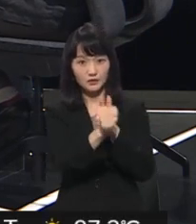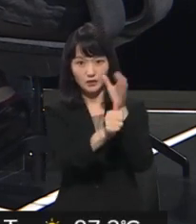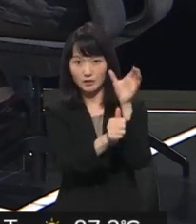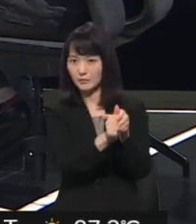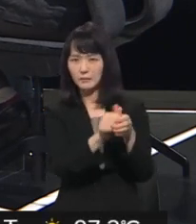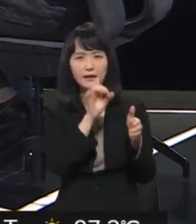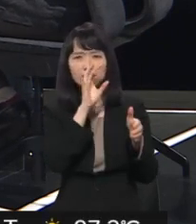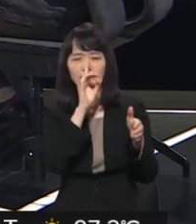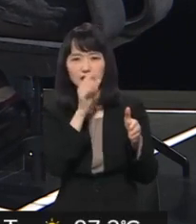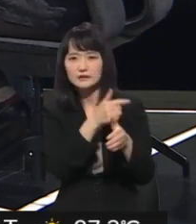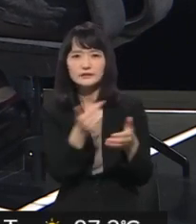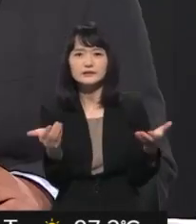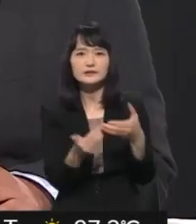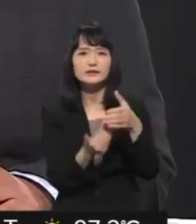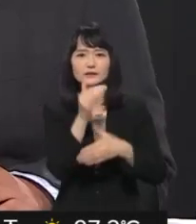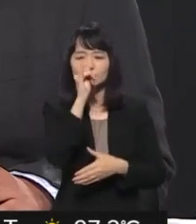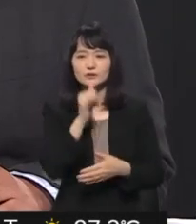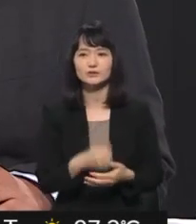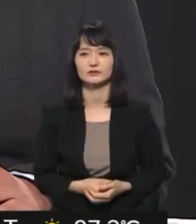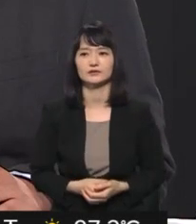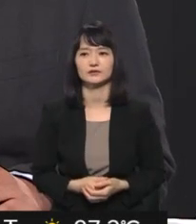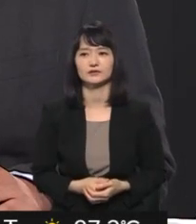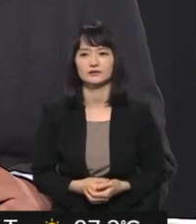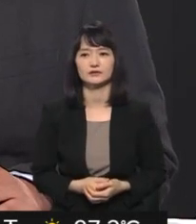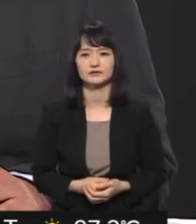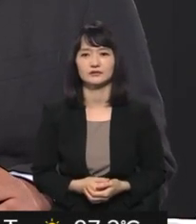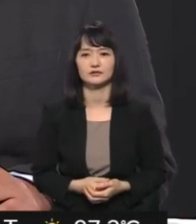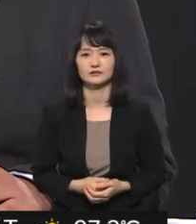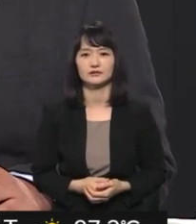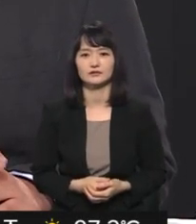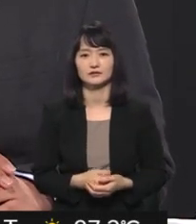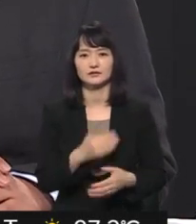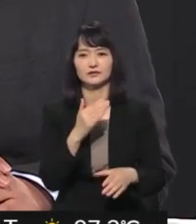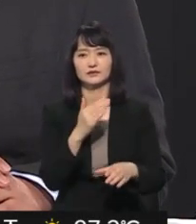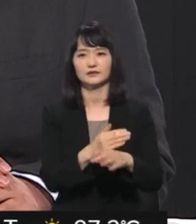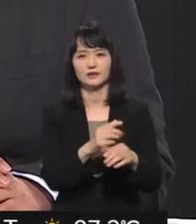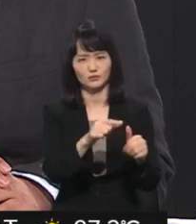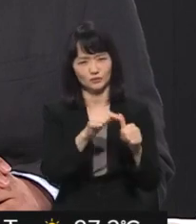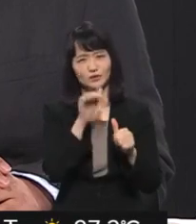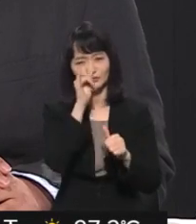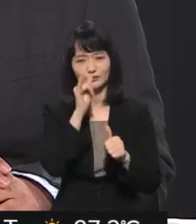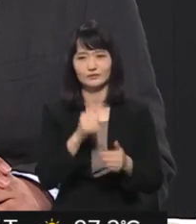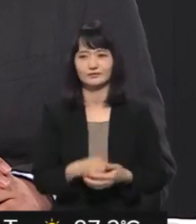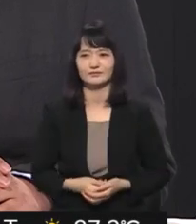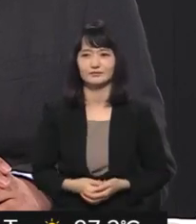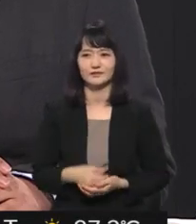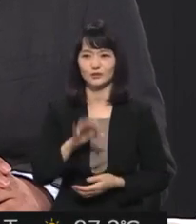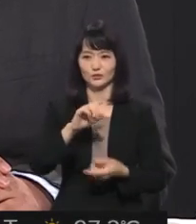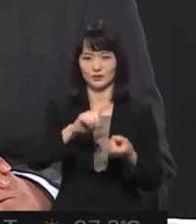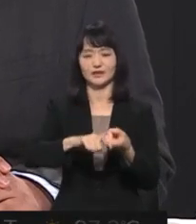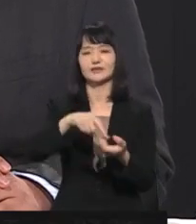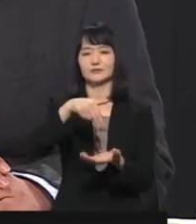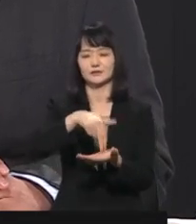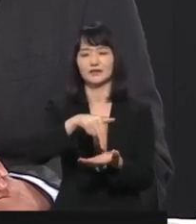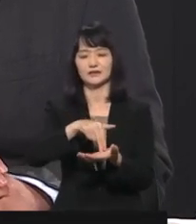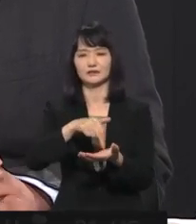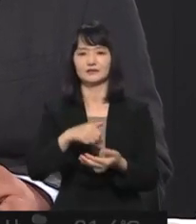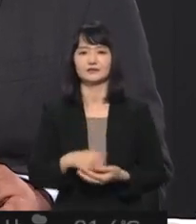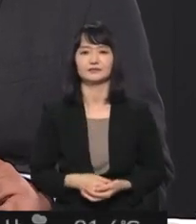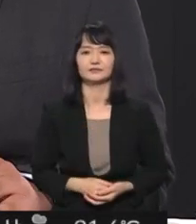세우자 이런 분석으로 흔 1 날 수도 있고 또 살 수도 있고 그 정도씩 하여 강을 살리기 되요 근데 저희 회사는 분들 입장에서 얘 근데